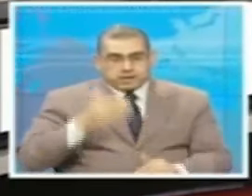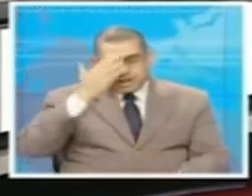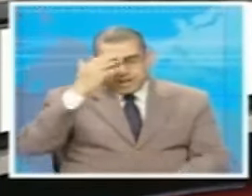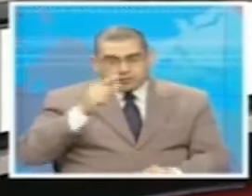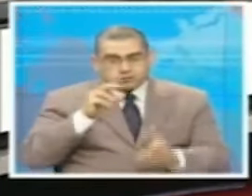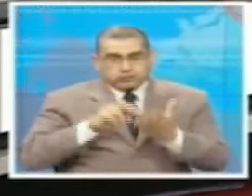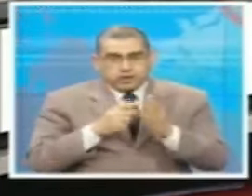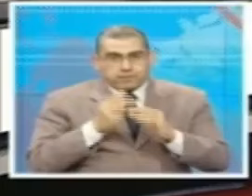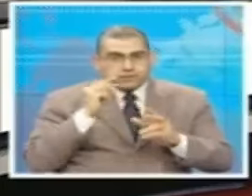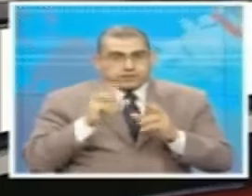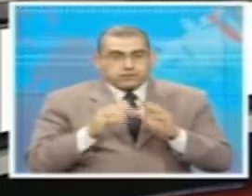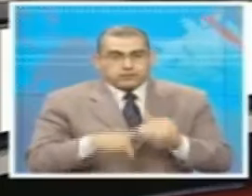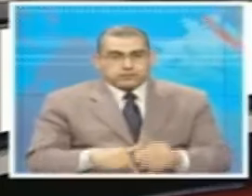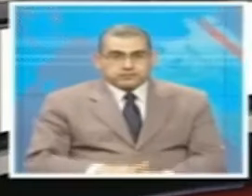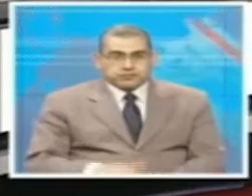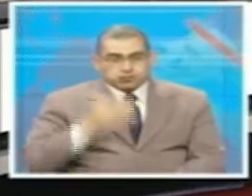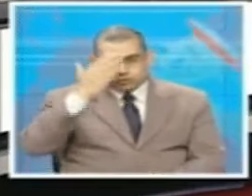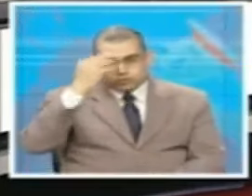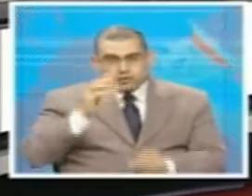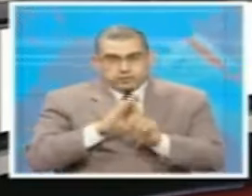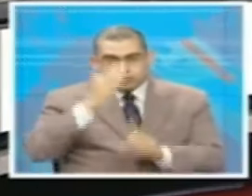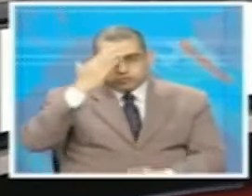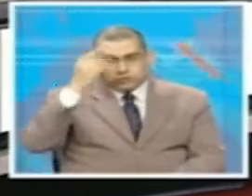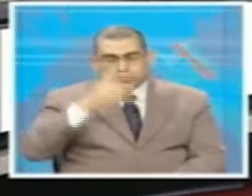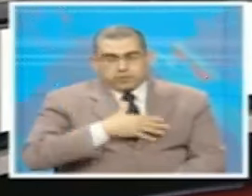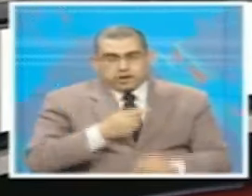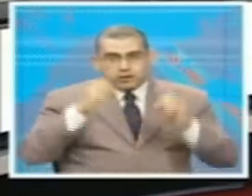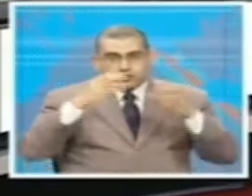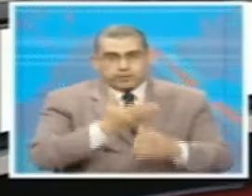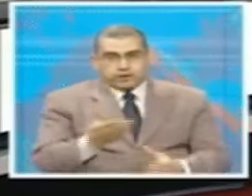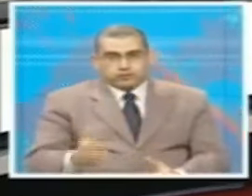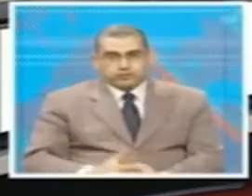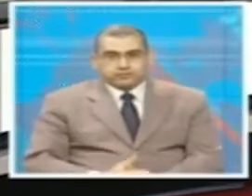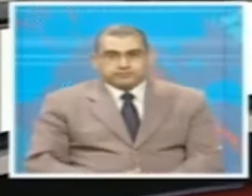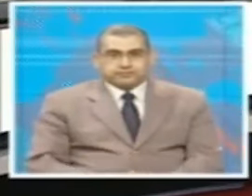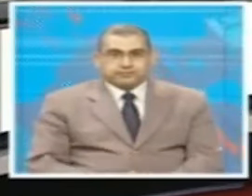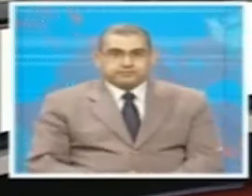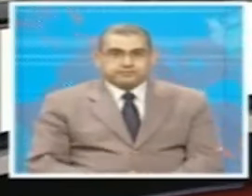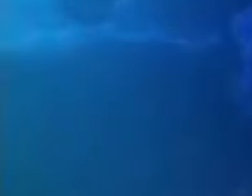الأخبار عبر مسفيرو.إيجي. شكرا لحضراتكم، والسلام عليكم ورحمة الله وبركاته.